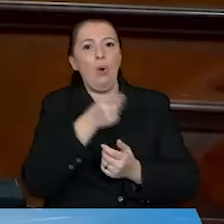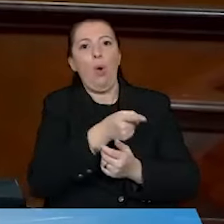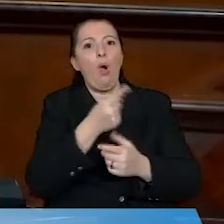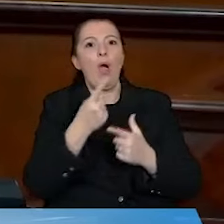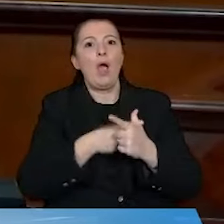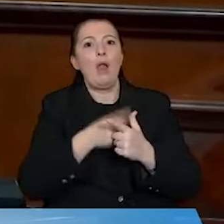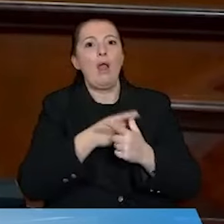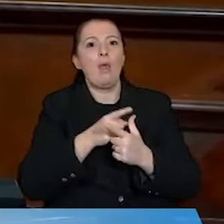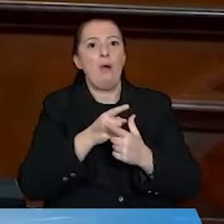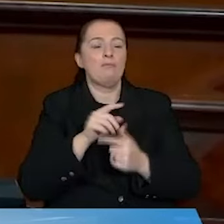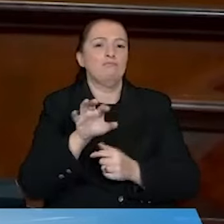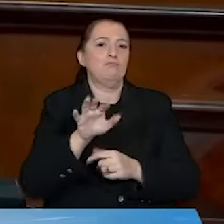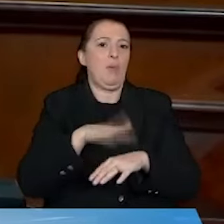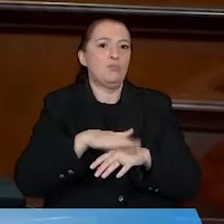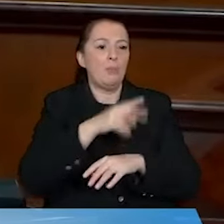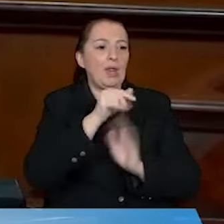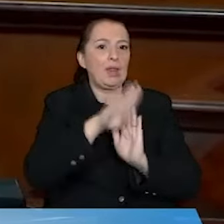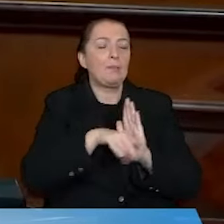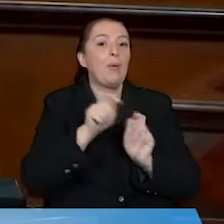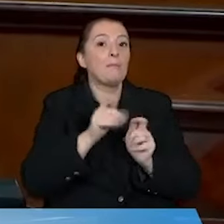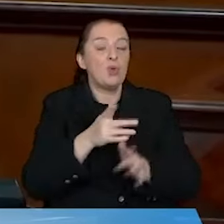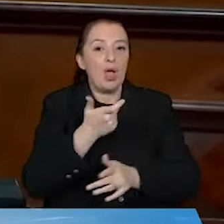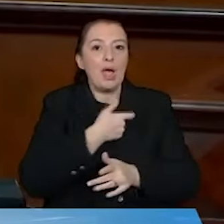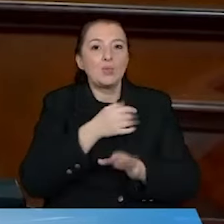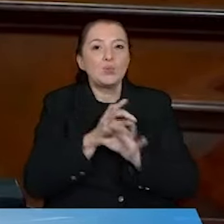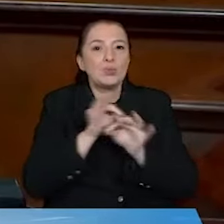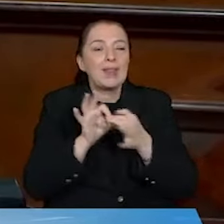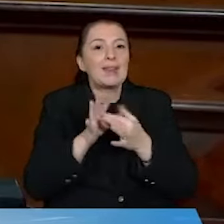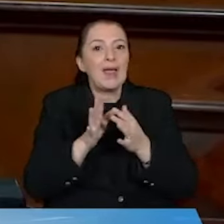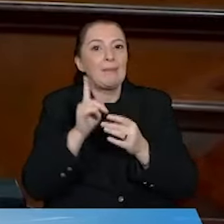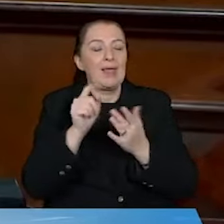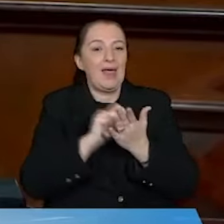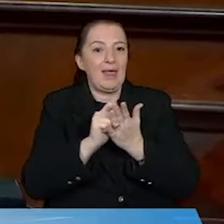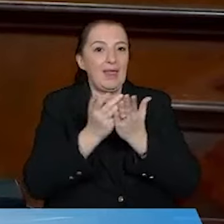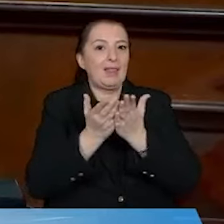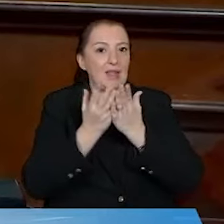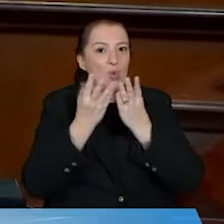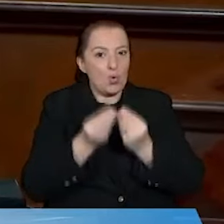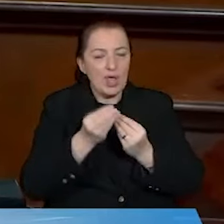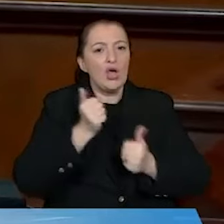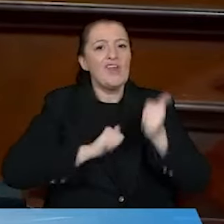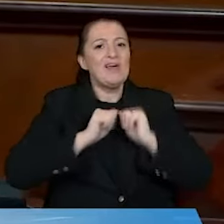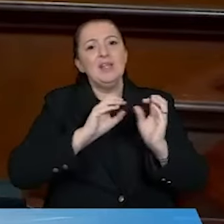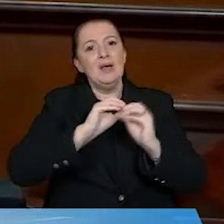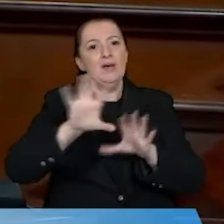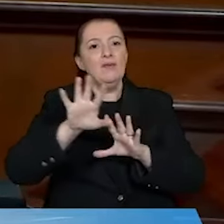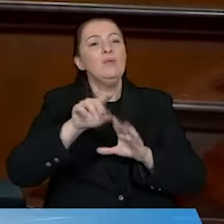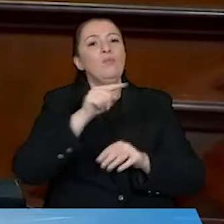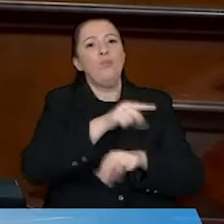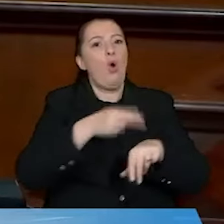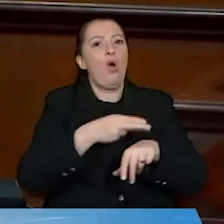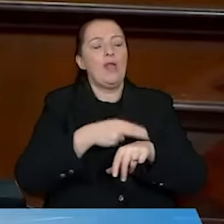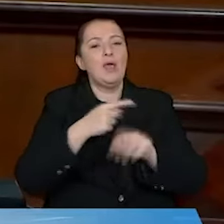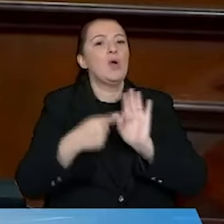kullanmışlar. Hem de ecri misil indirimi yapmışlar. Yani usulsüzlük nedir diye bir ders olsa al fakültelerde okut o cinsten.